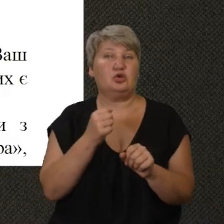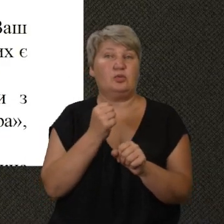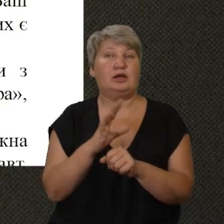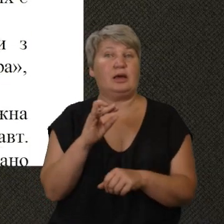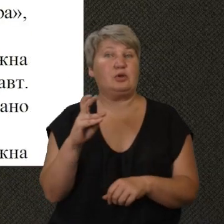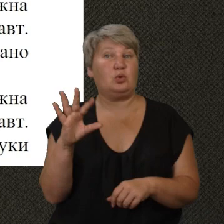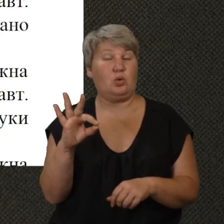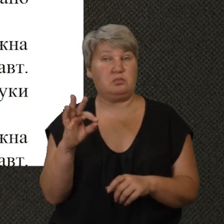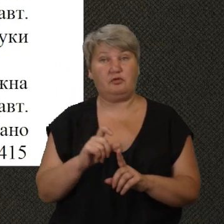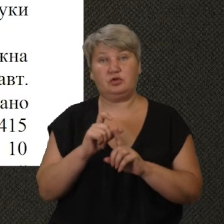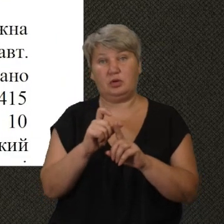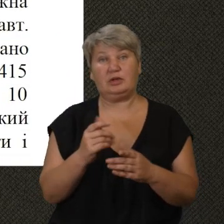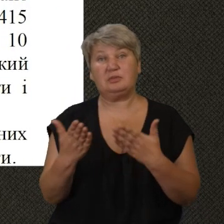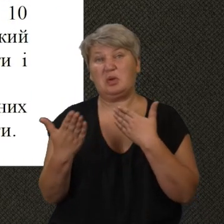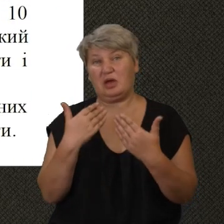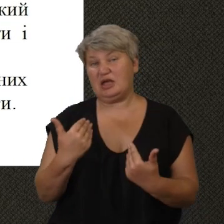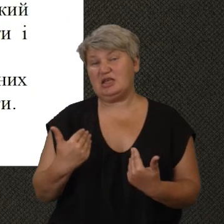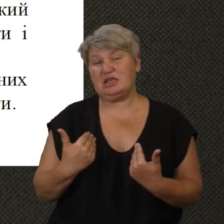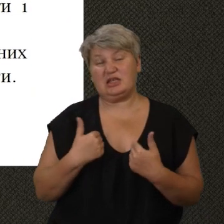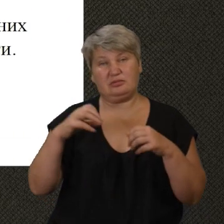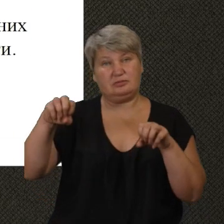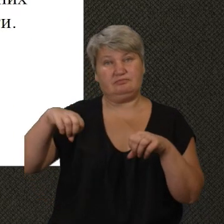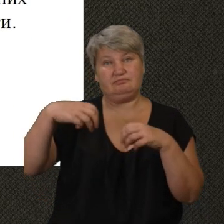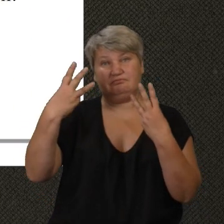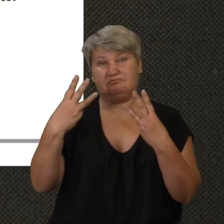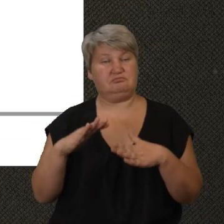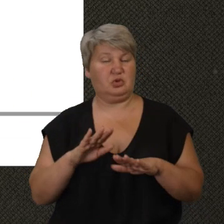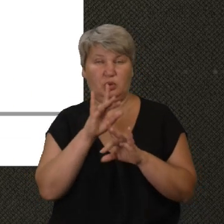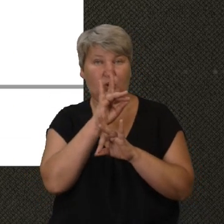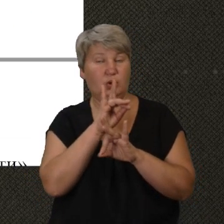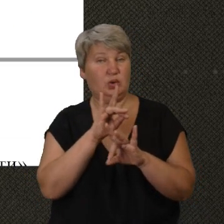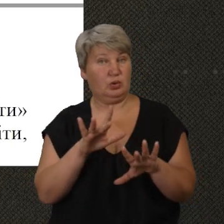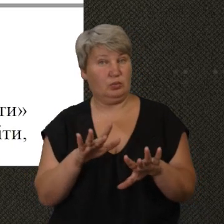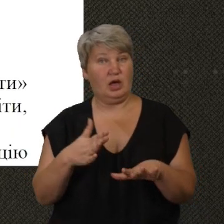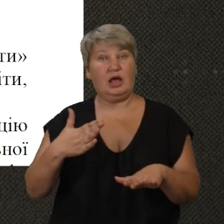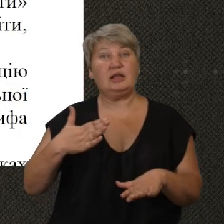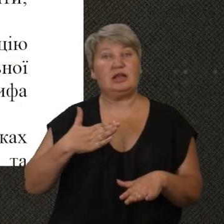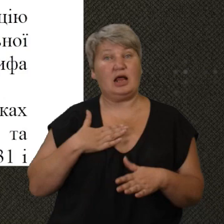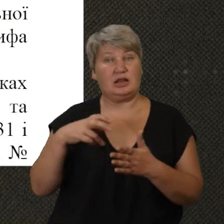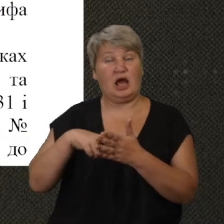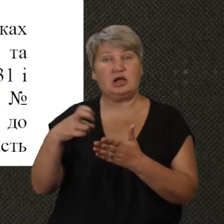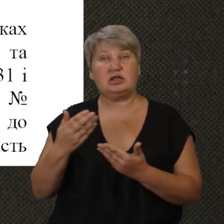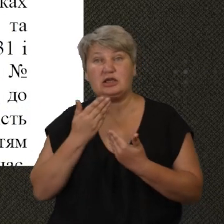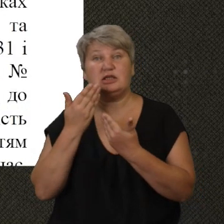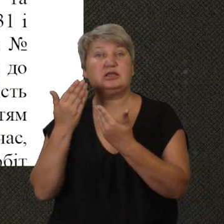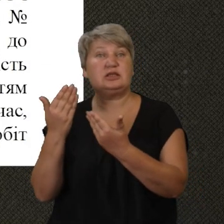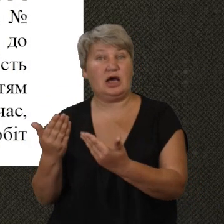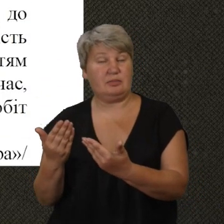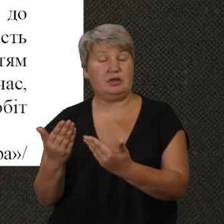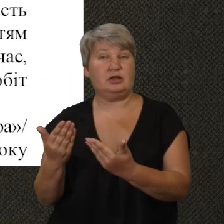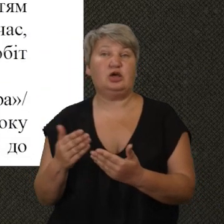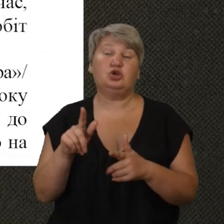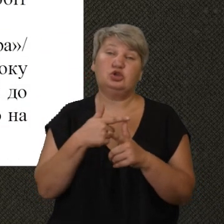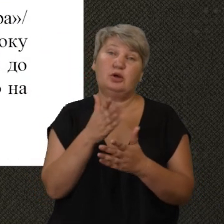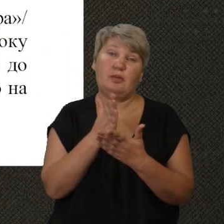повідомила що спілкуватися з нами відеозв'язком керівництво установи не буде на нашу інформаційний запит в якому ми запитали чи має